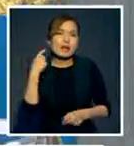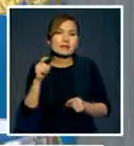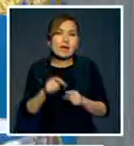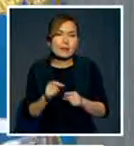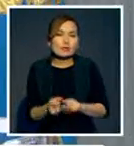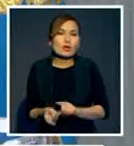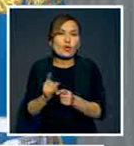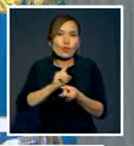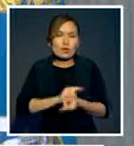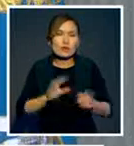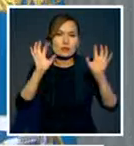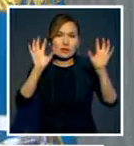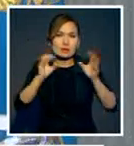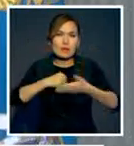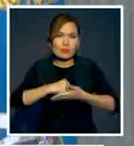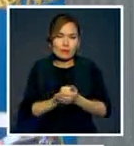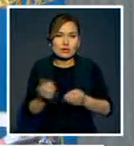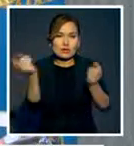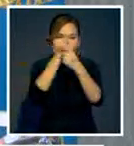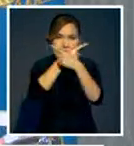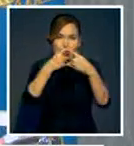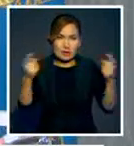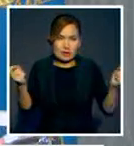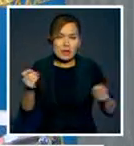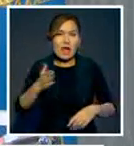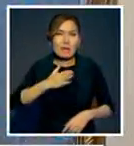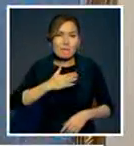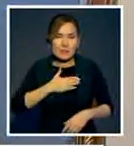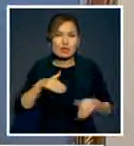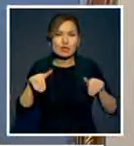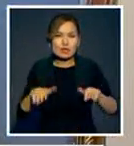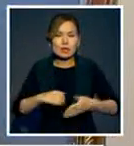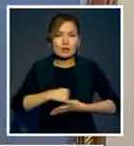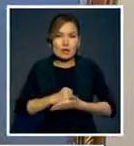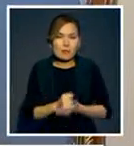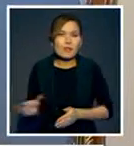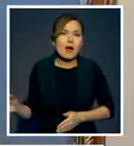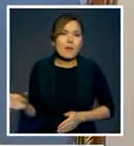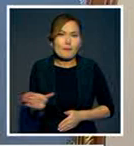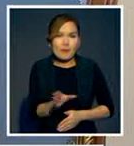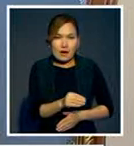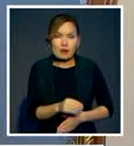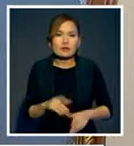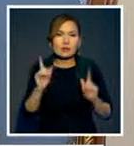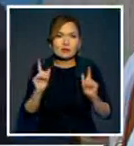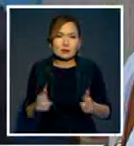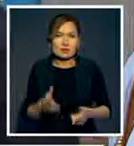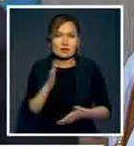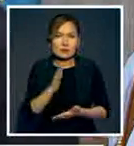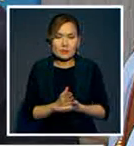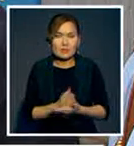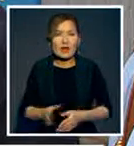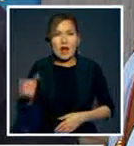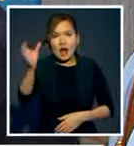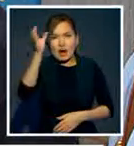мәтінін барлығы жариялады. Сондықтан менің тұжырымдауымша барлықтың ішінде консенсус бар.